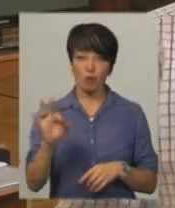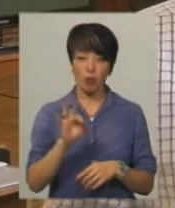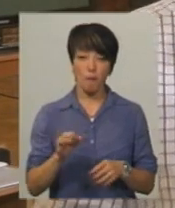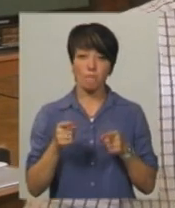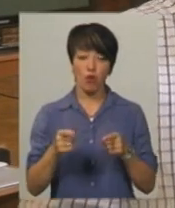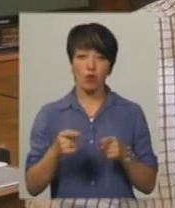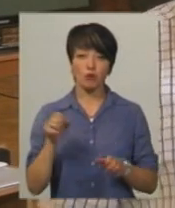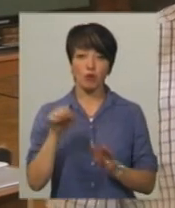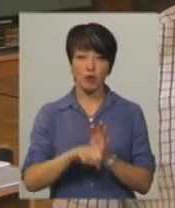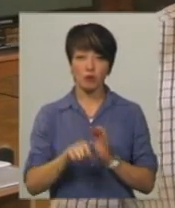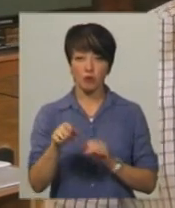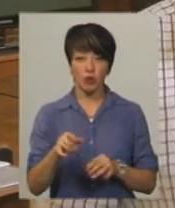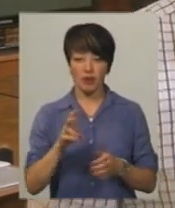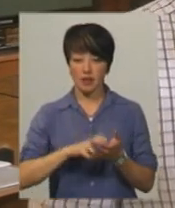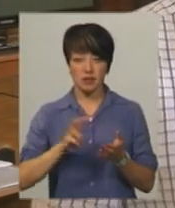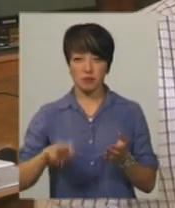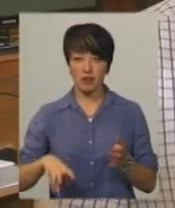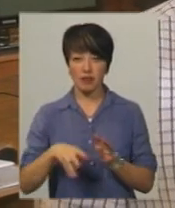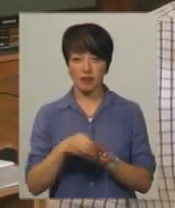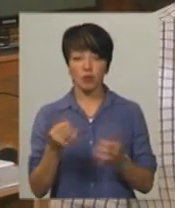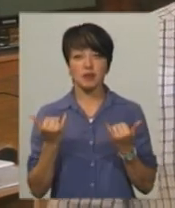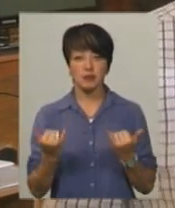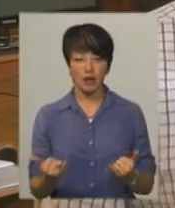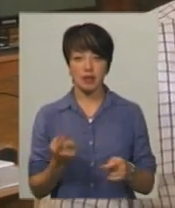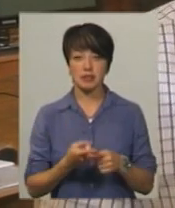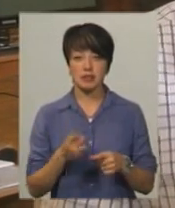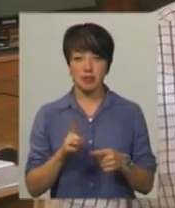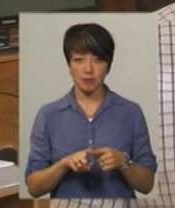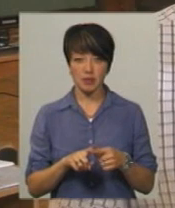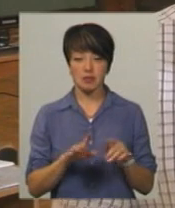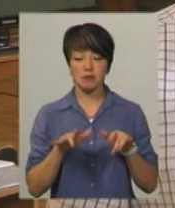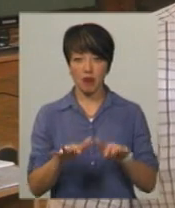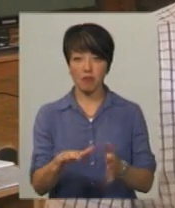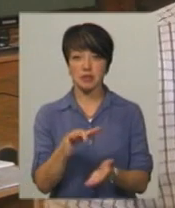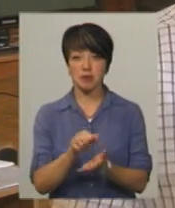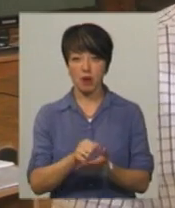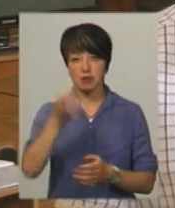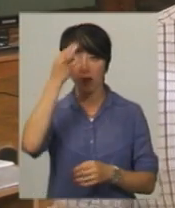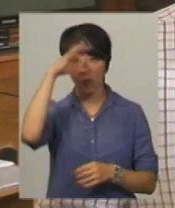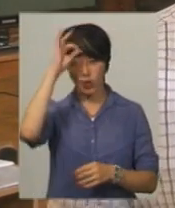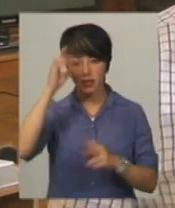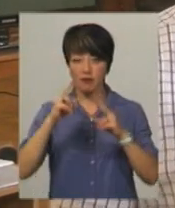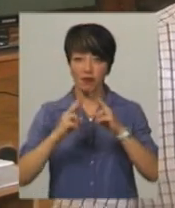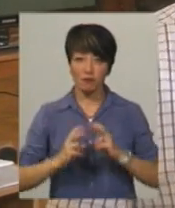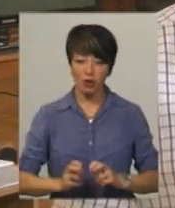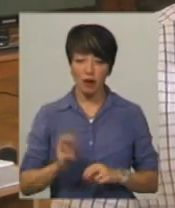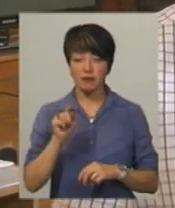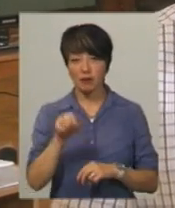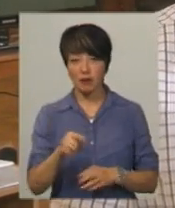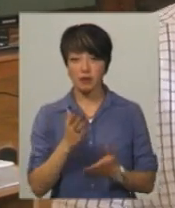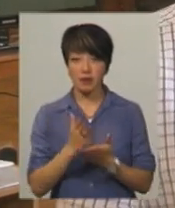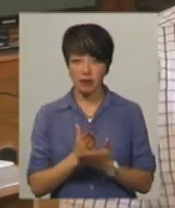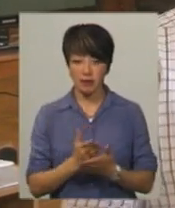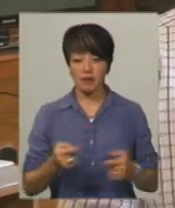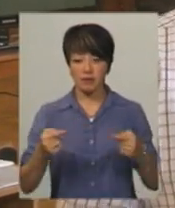погрози вбивством йому, якщо він не зніметься на вибори. Власне, зараз цими справами займається поліція, вивчає, наскільки там все